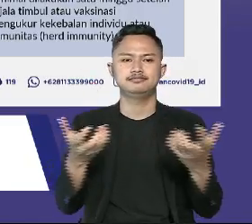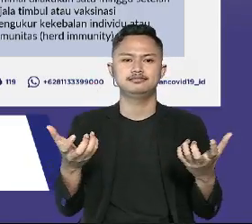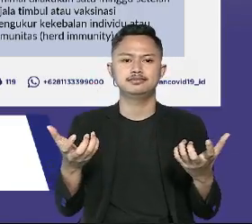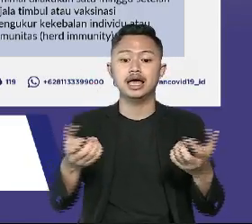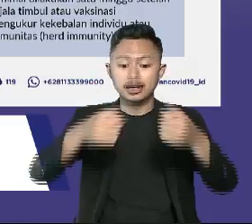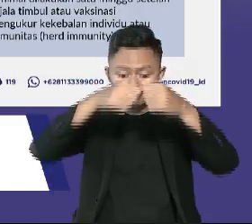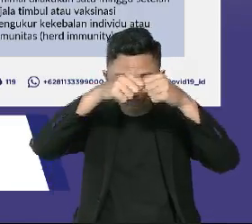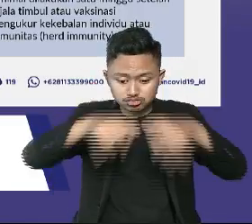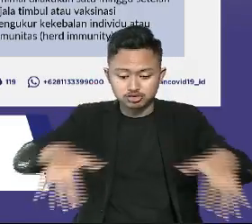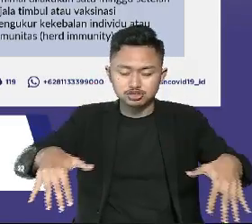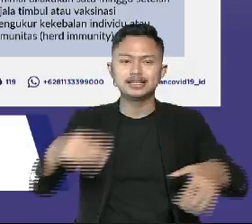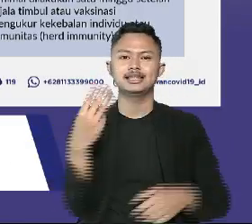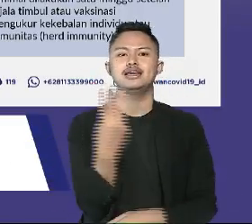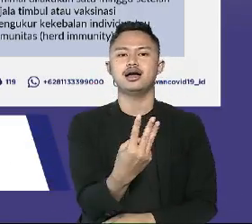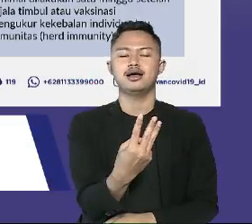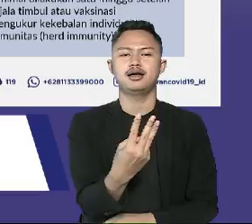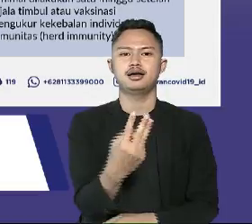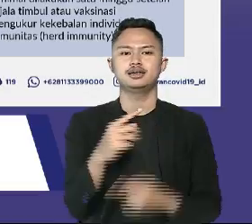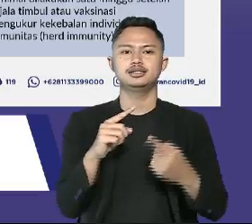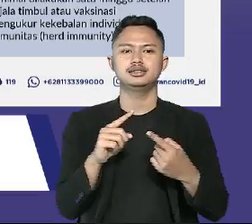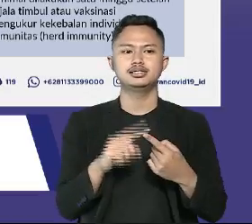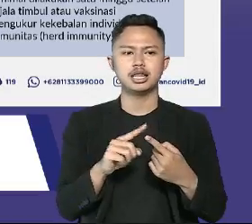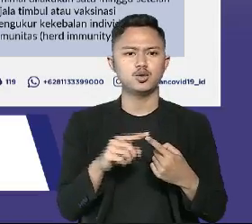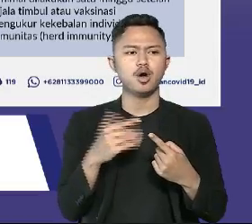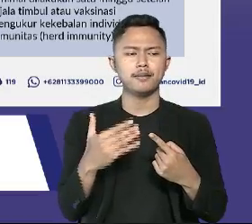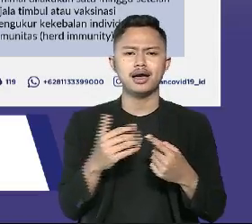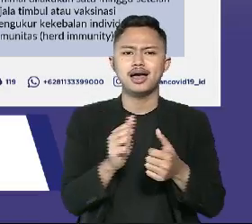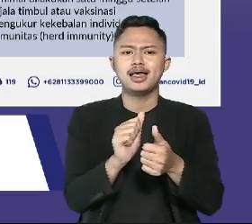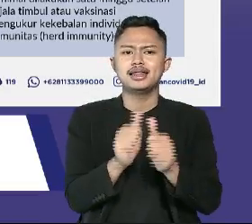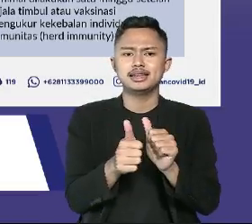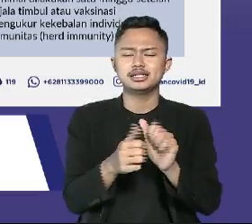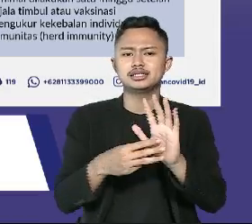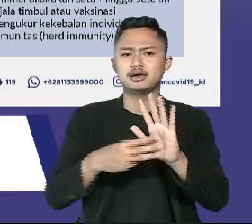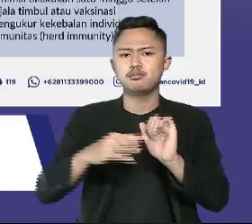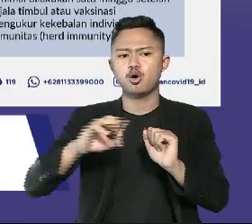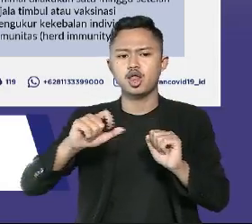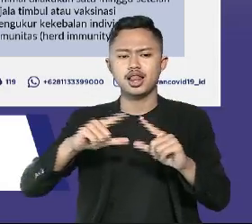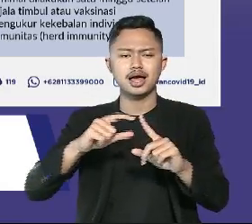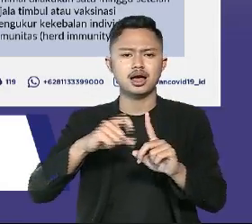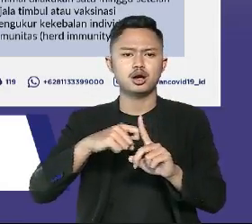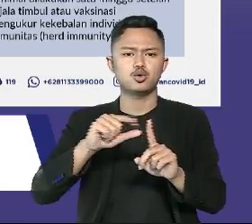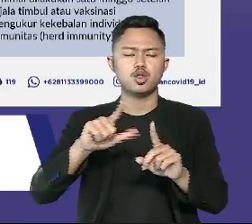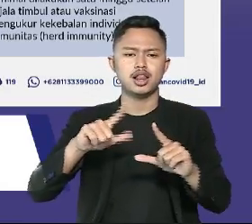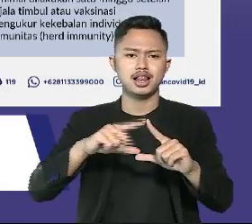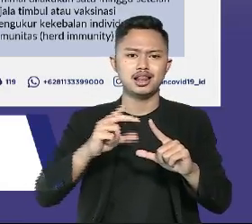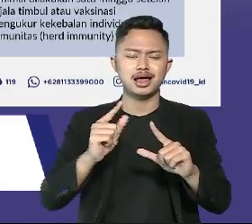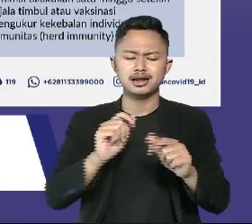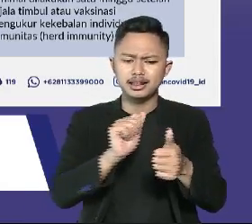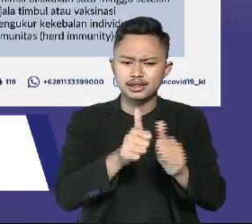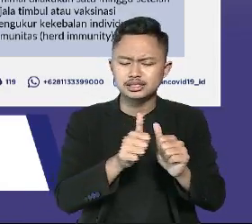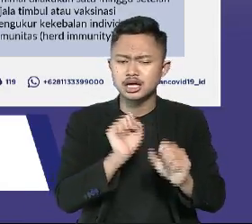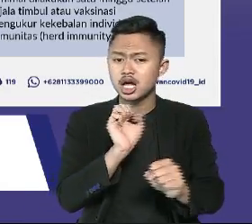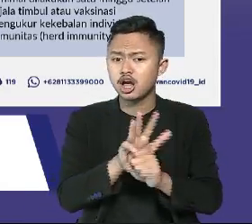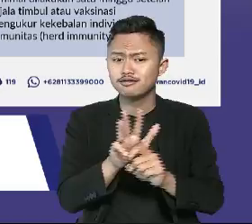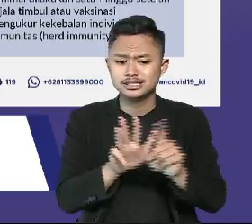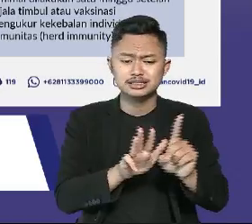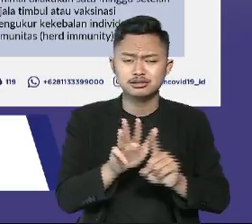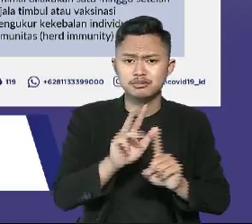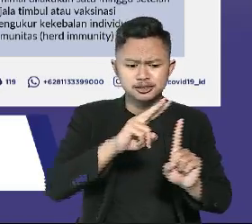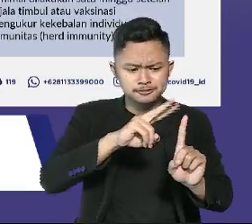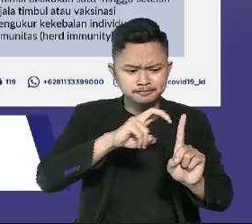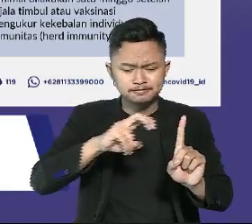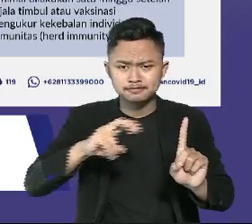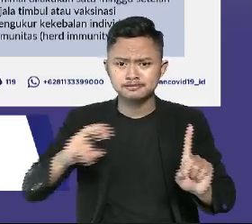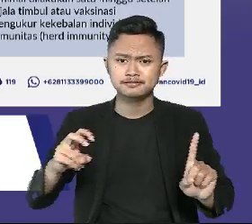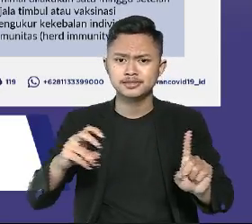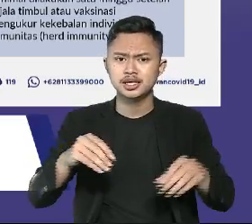3 bagian. Yang pertama ialah tes molekuler yang berfungsi mendeteksi virus COVID-19